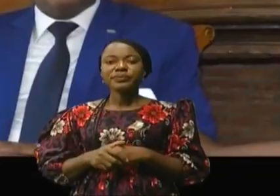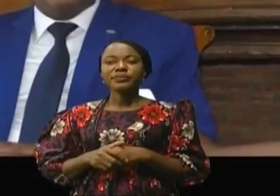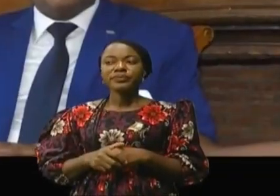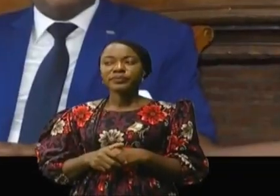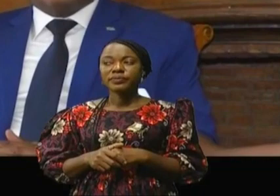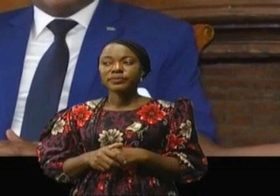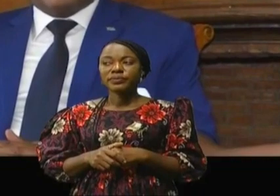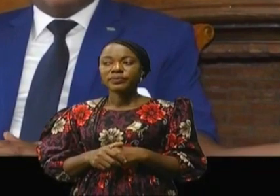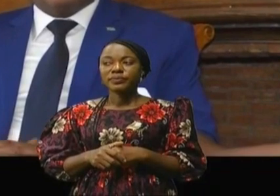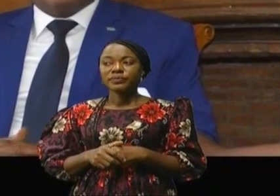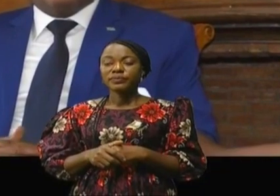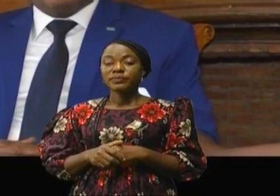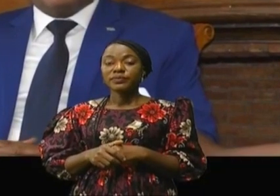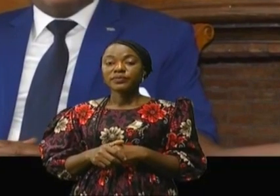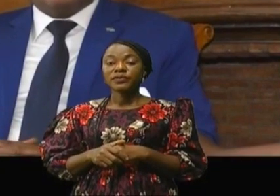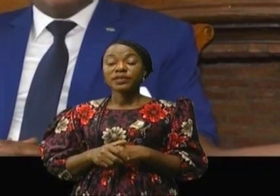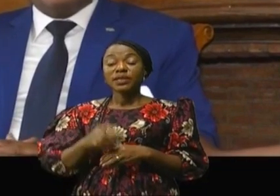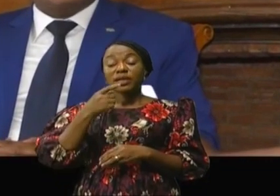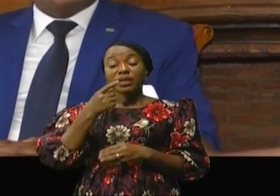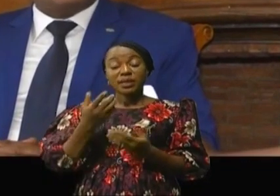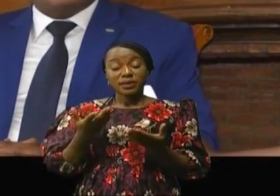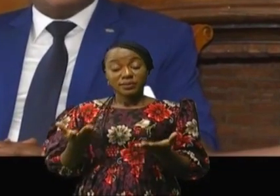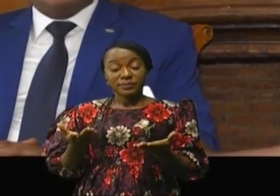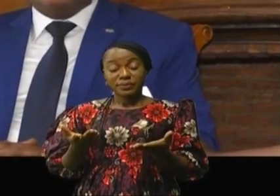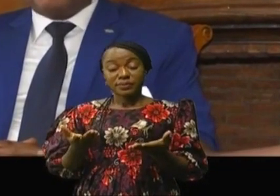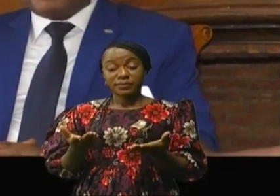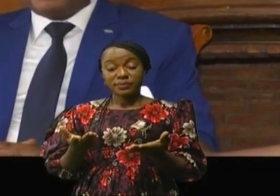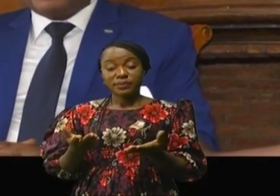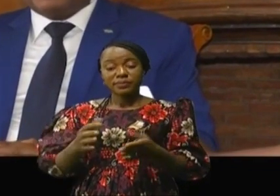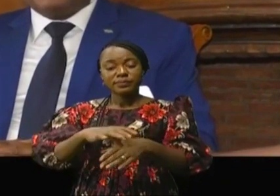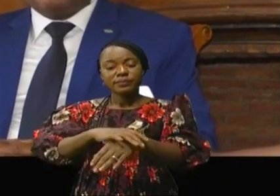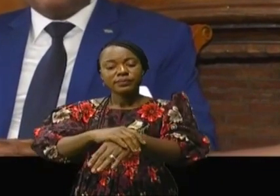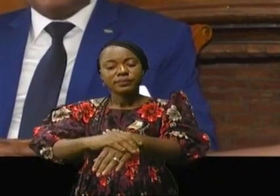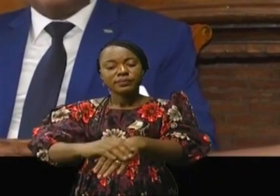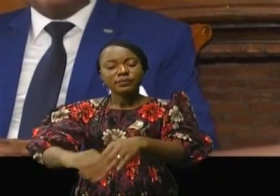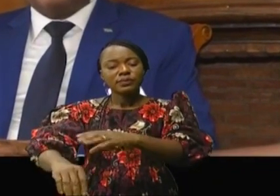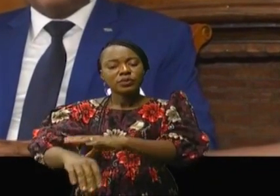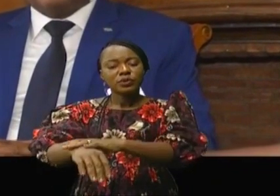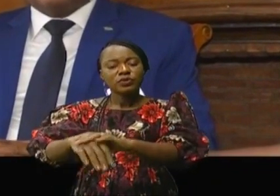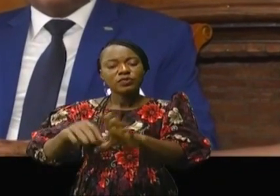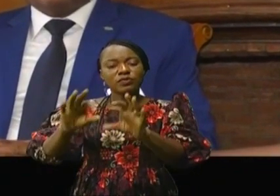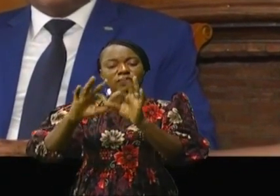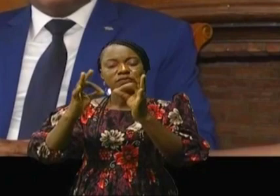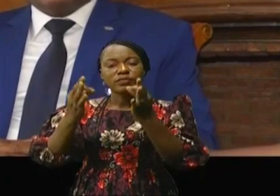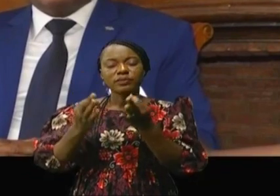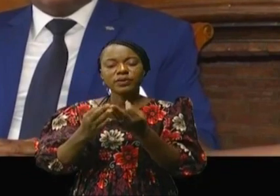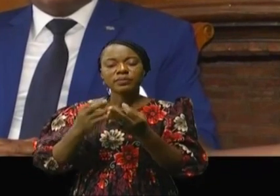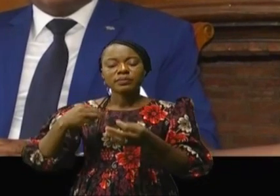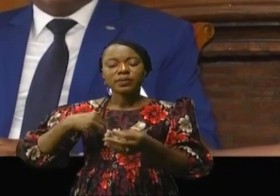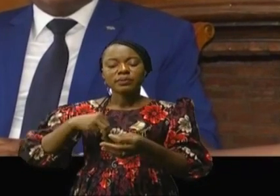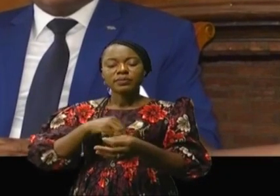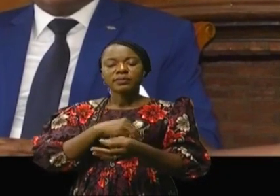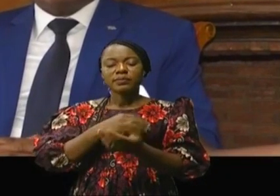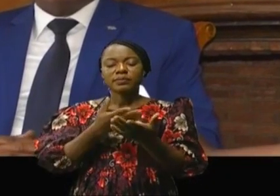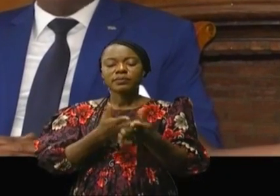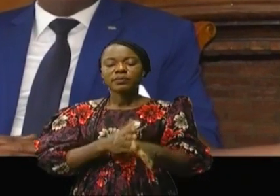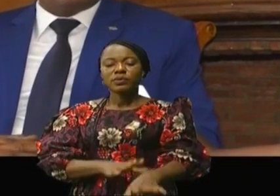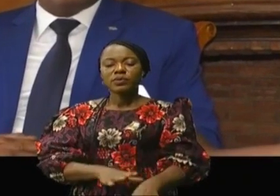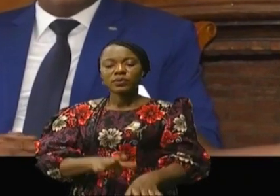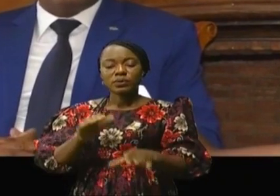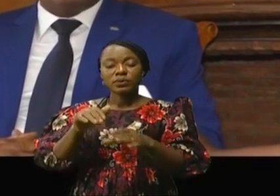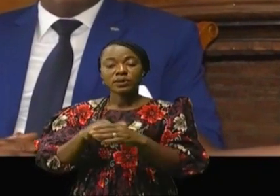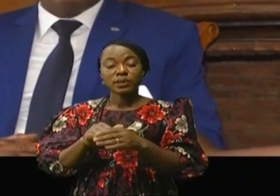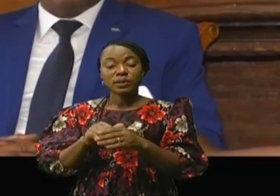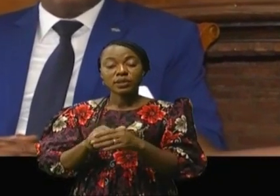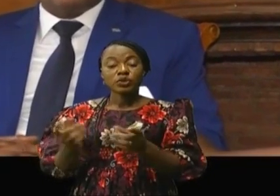toute chose présenter mes condoléances les plus attristées aux familles éplorées. Suite aux événements qui ont troublé